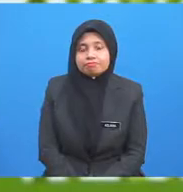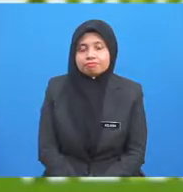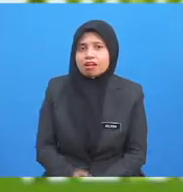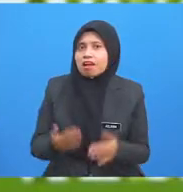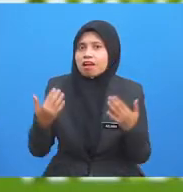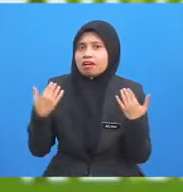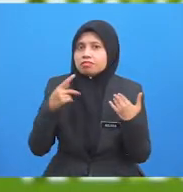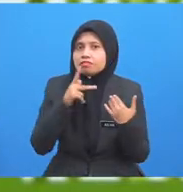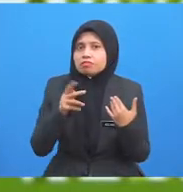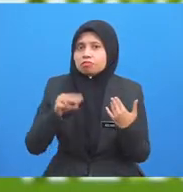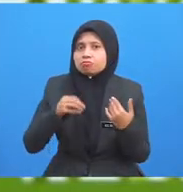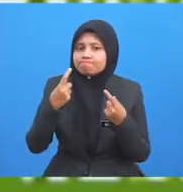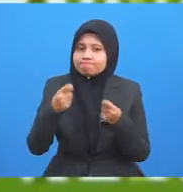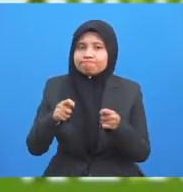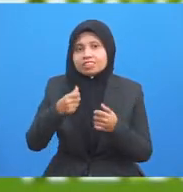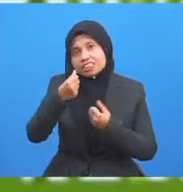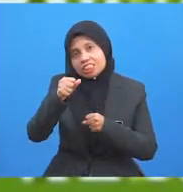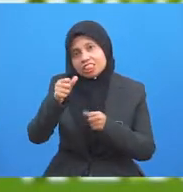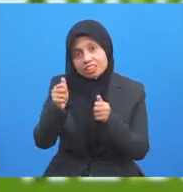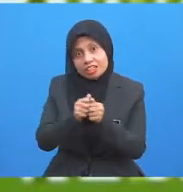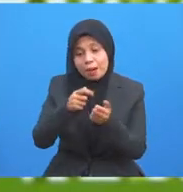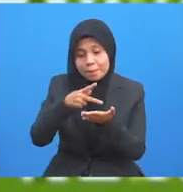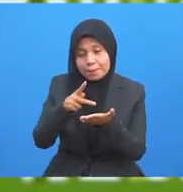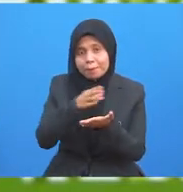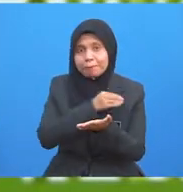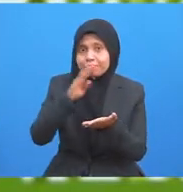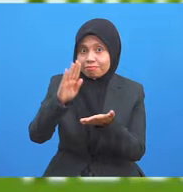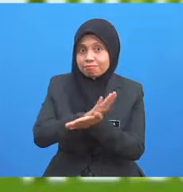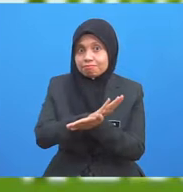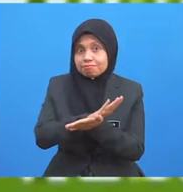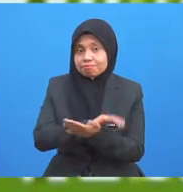Adakah murid-murid telah bersedia dengan pen dan kertas?